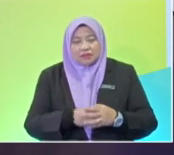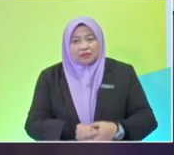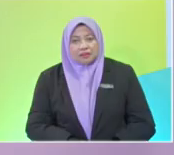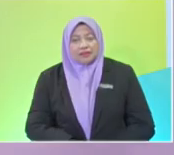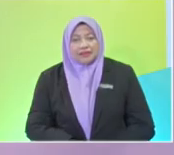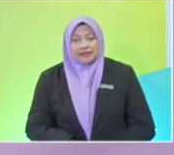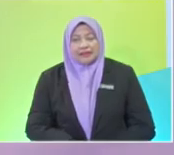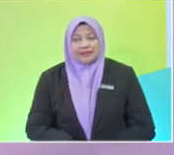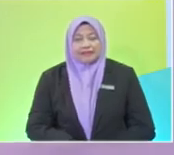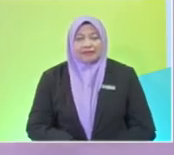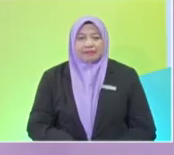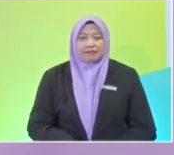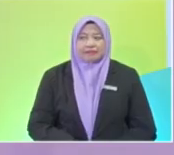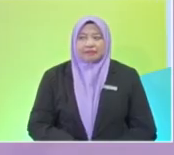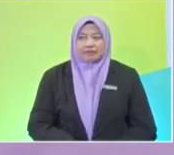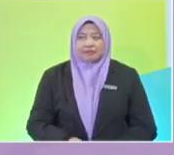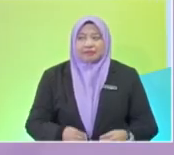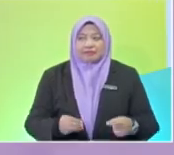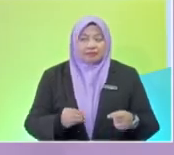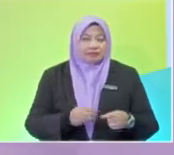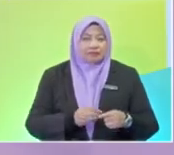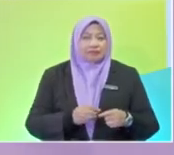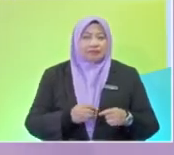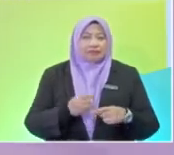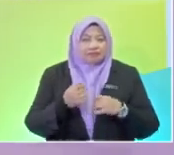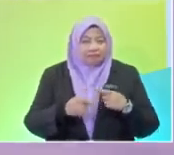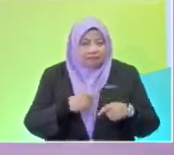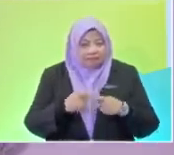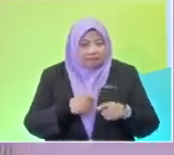Oh begitu ikan senang